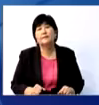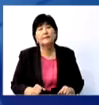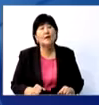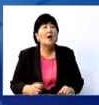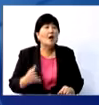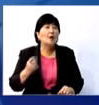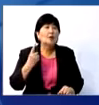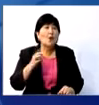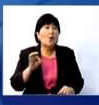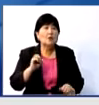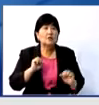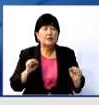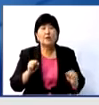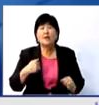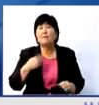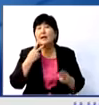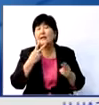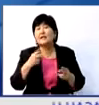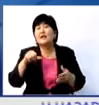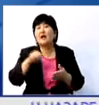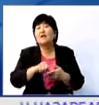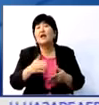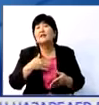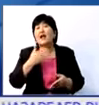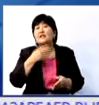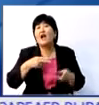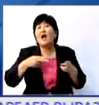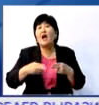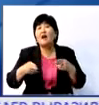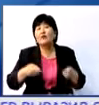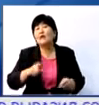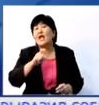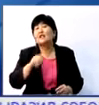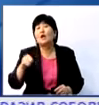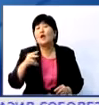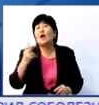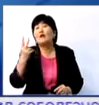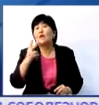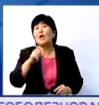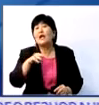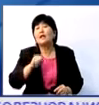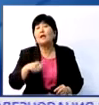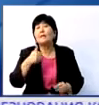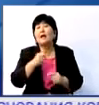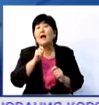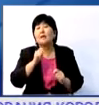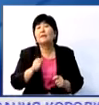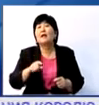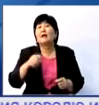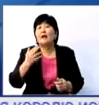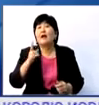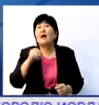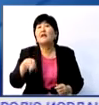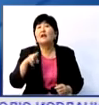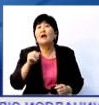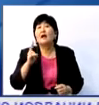И еще о спорте. Мы следим за выступлением нашей фигуристки Элизабет Турсунбаевой на втором этапе Гран-при в канадском Лавале.